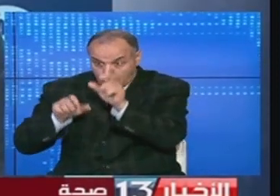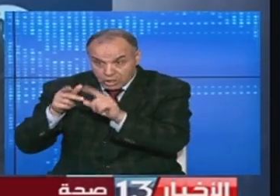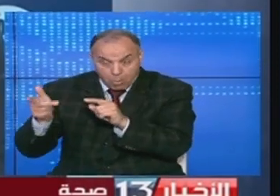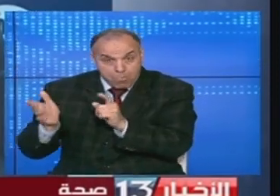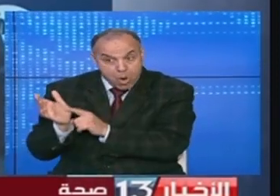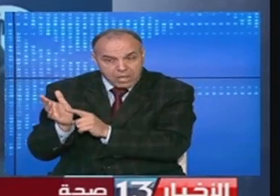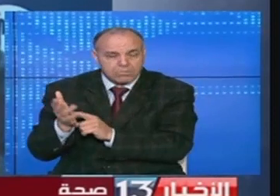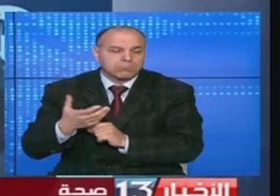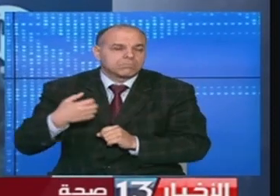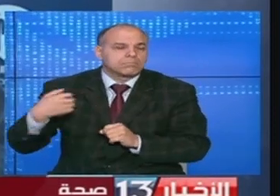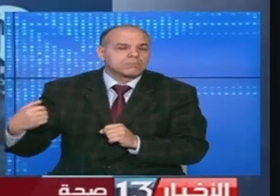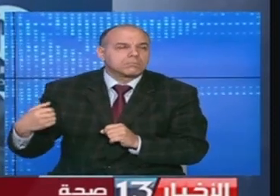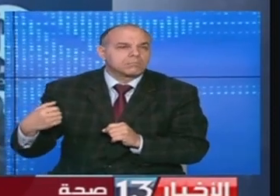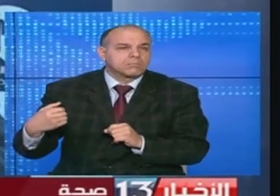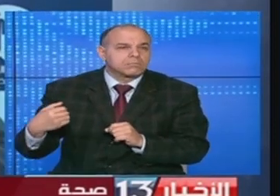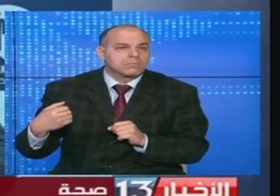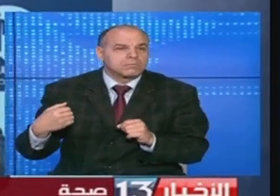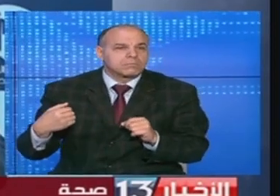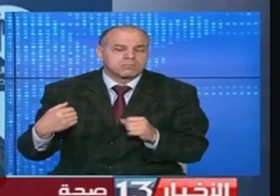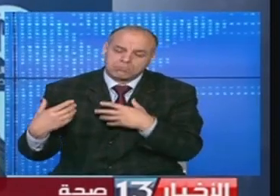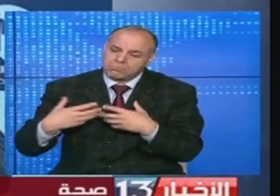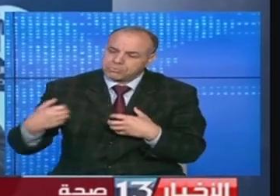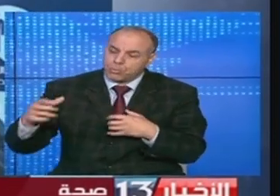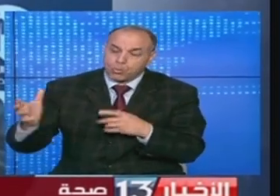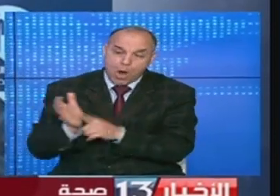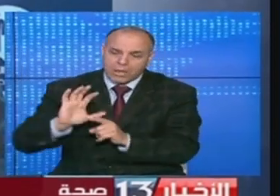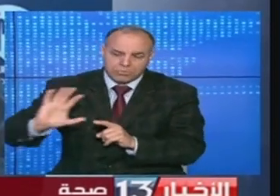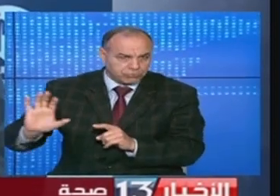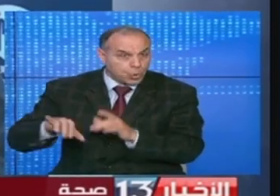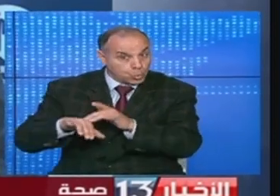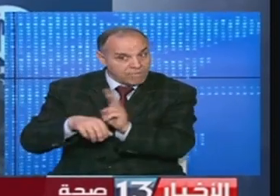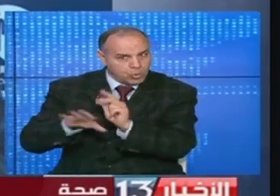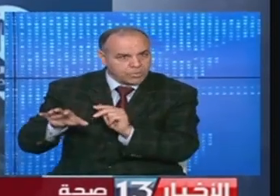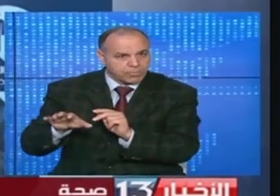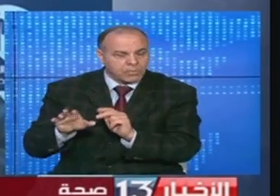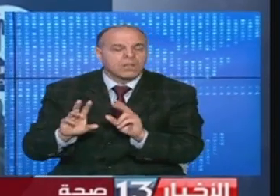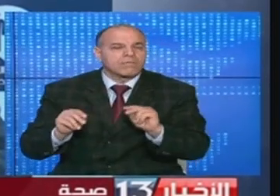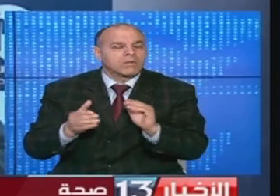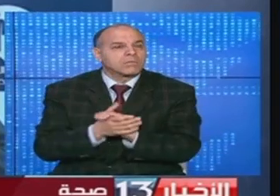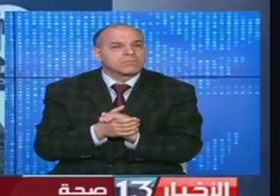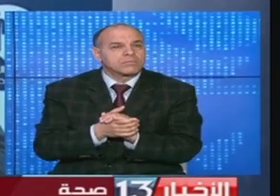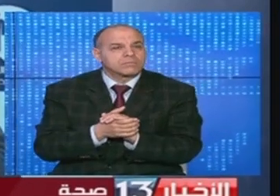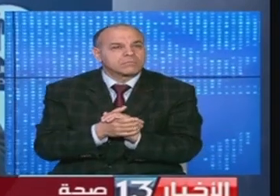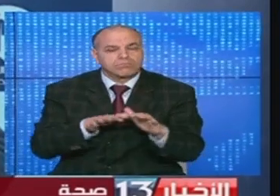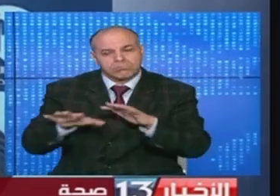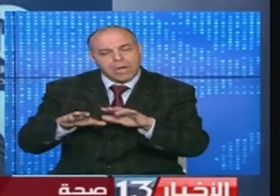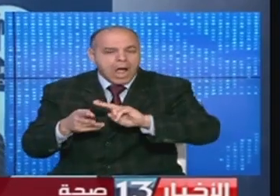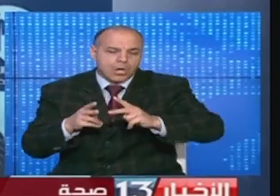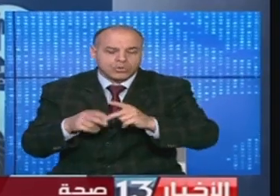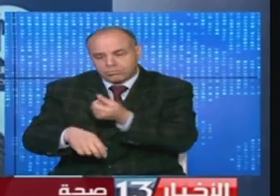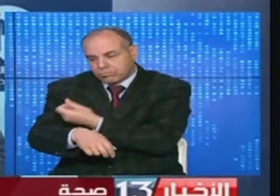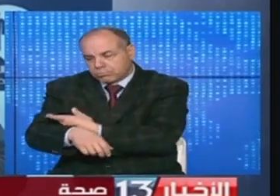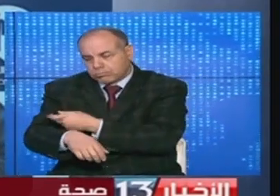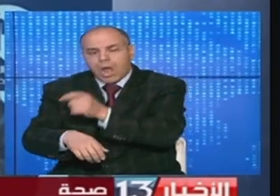اه مؤكده ثم المخالفه هي المرحله المهدده اللي القوه كيف كيف عندهم باجراء التحاليل